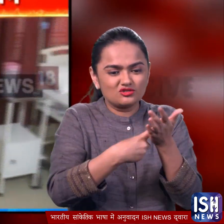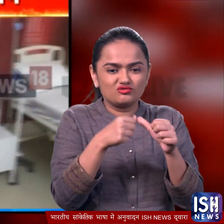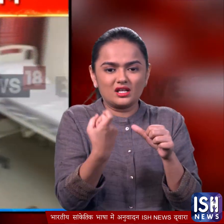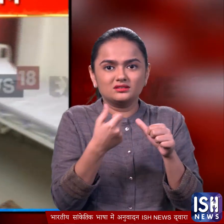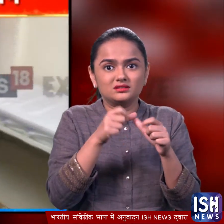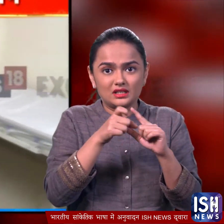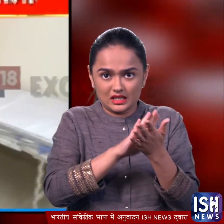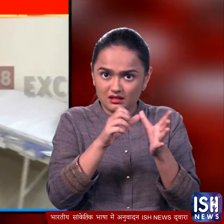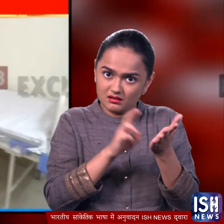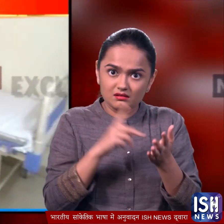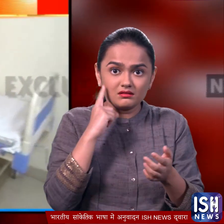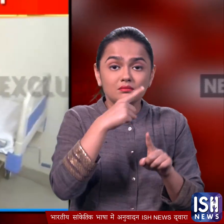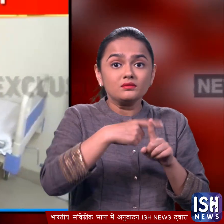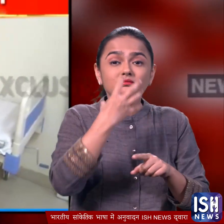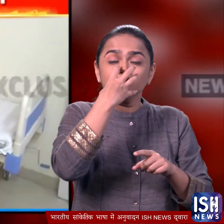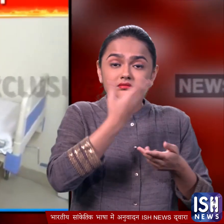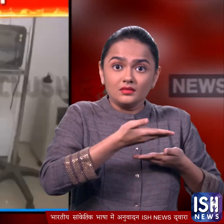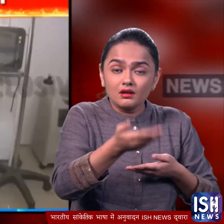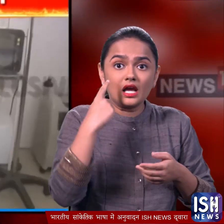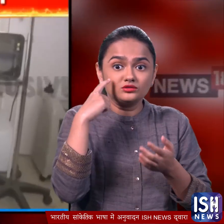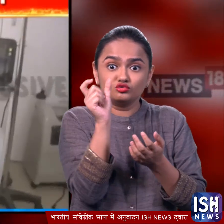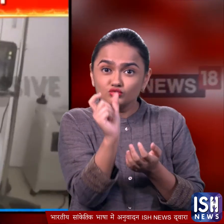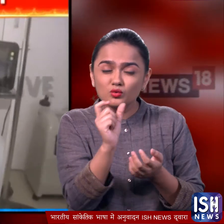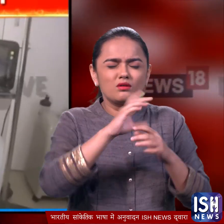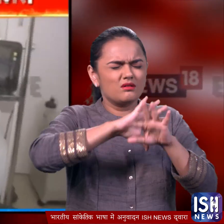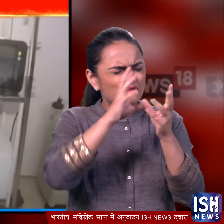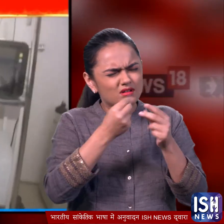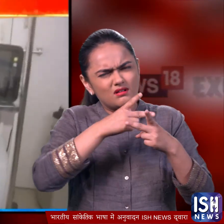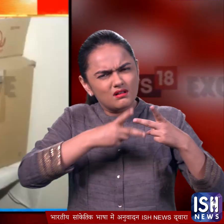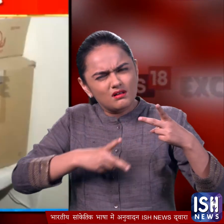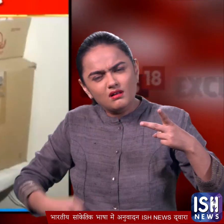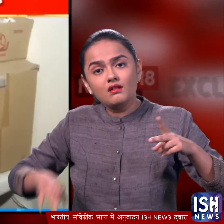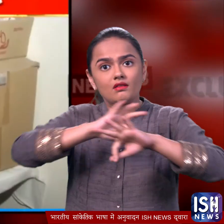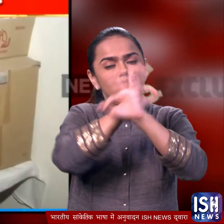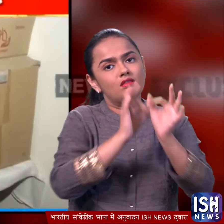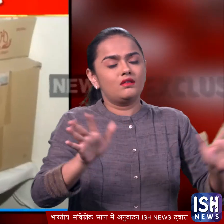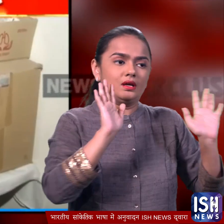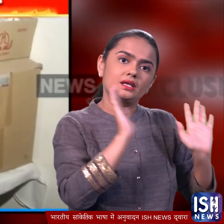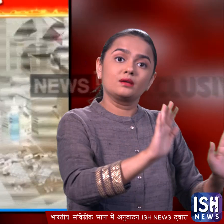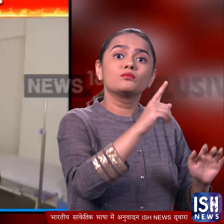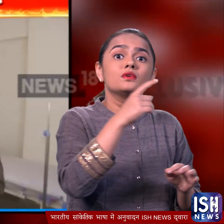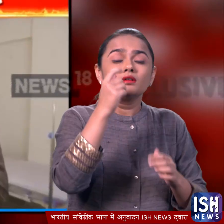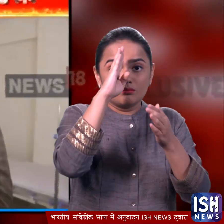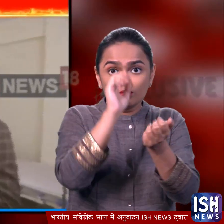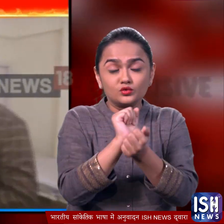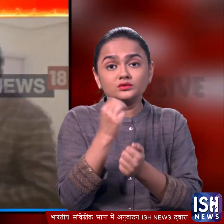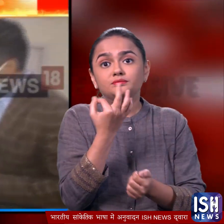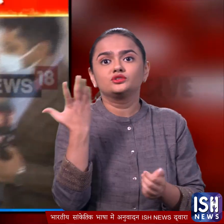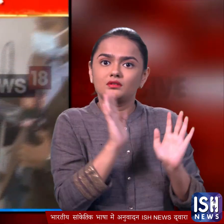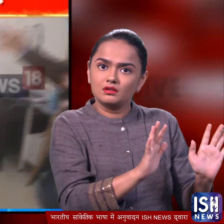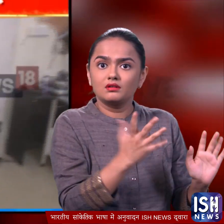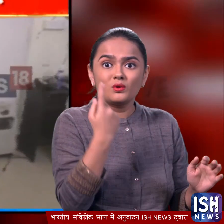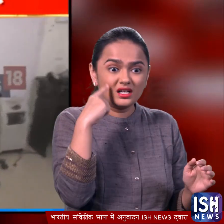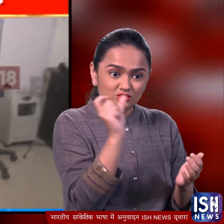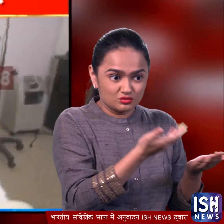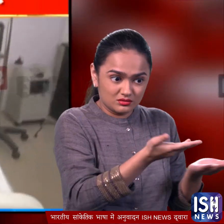कोरोना से जूझ रहे पुलिस वालों के लिए ऑक्सीजन बेड से लेकर आईसीयू बेड और उनके इलाज के लिए दूसरे सभी इंतजाम किए गए। यहाँ पर आईसीयू बेड है,